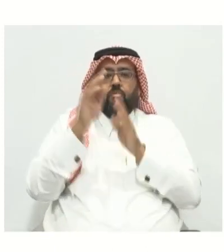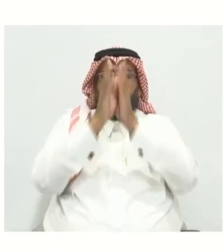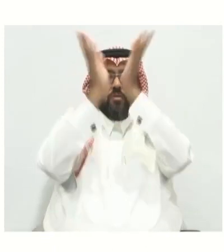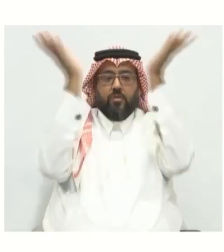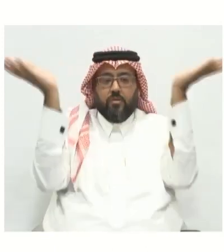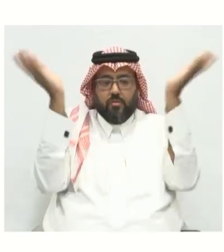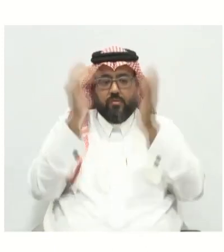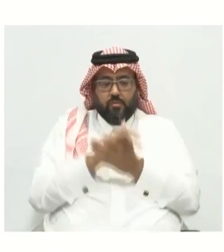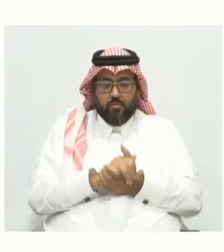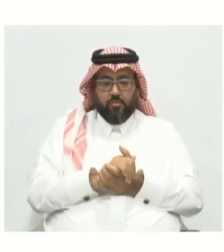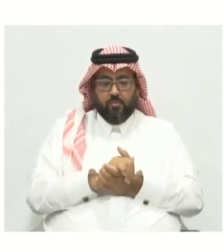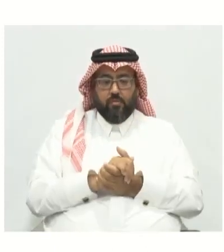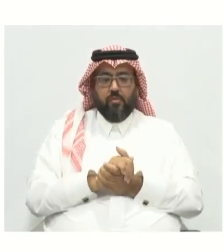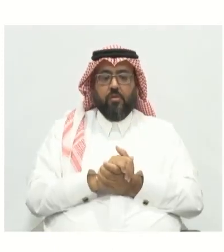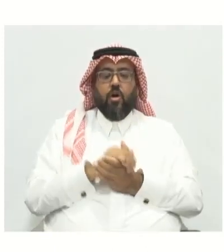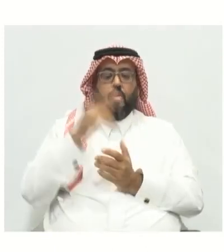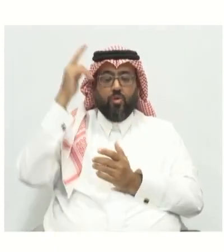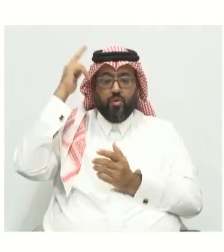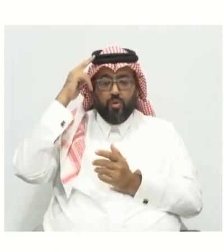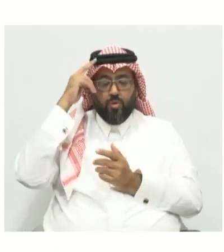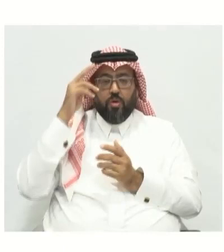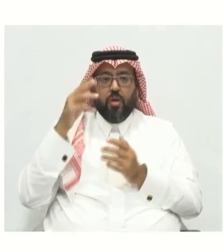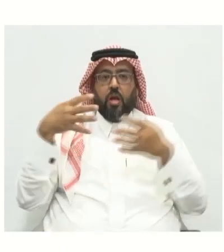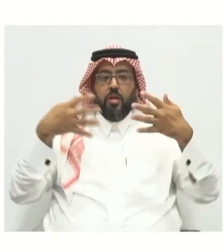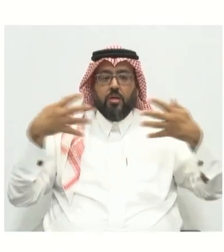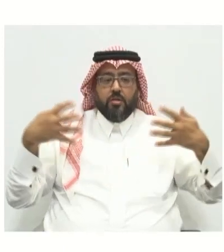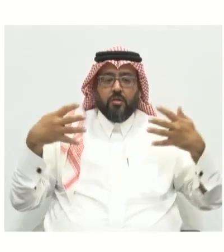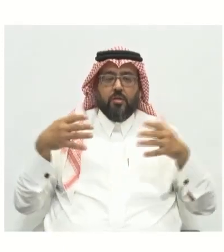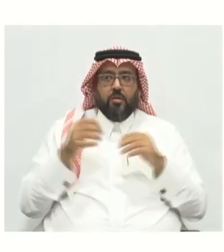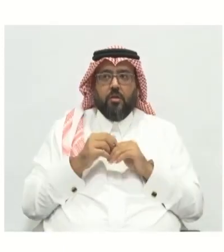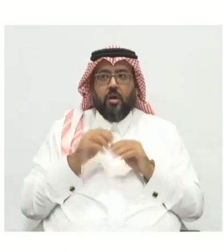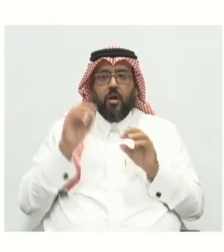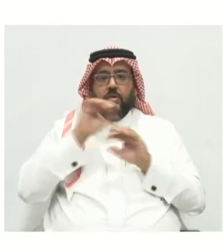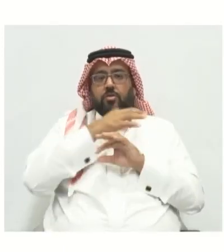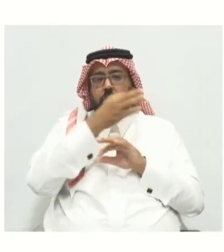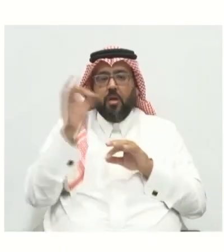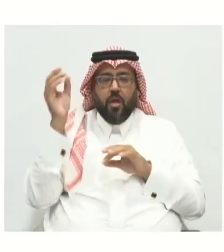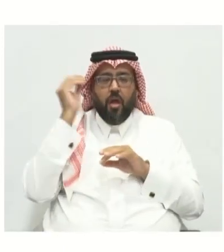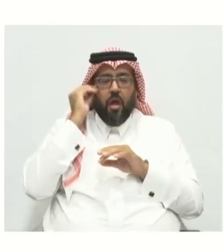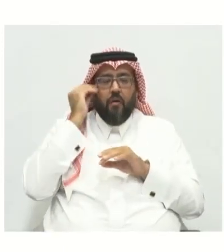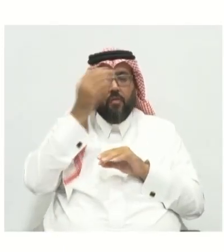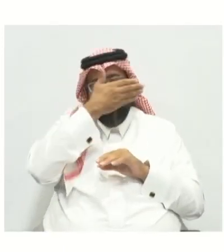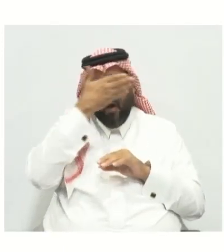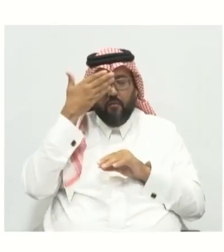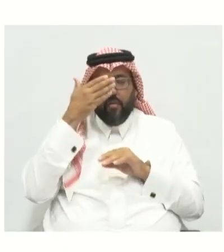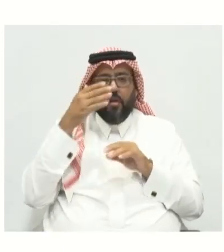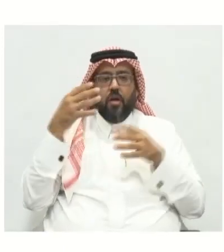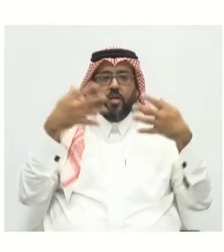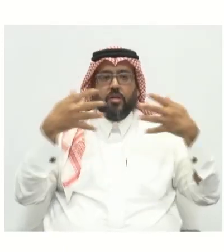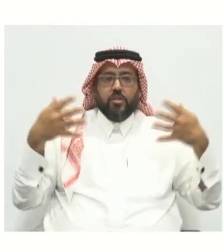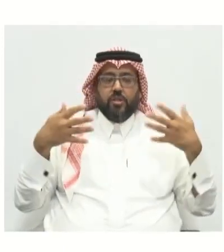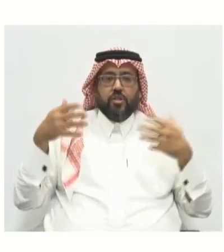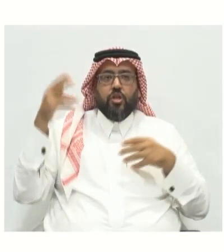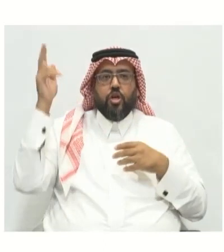فراغهما الاعلى وللملك العربيه السعوديه نشيد وطني موحد والجميع يحفظ هذا النشيد فاذا هذا